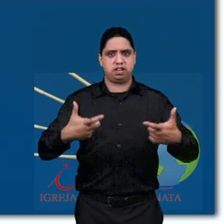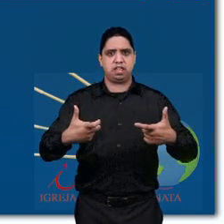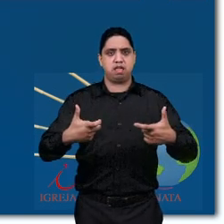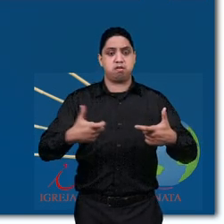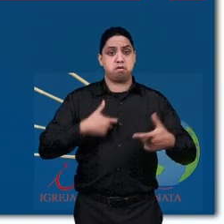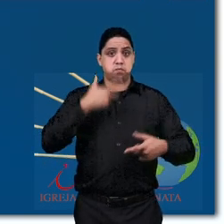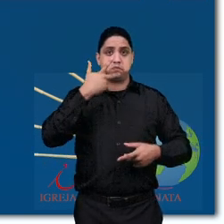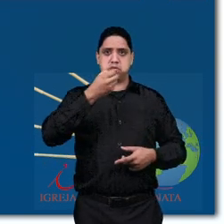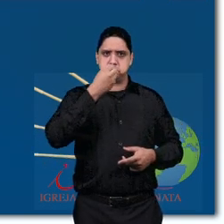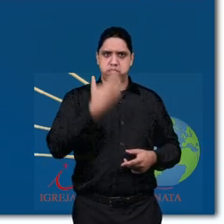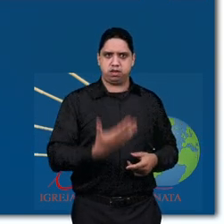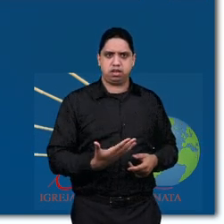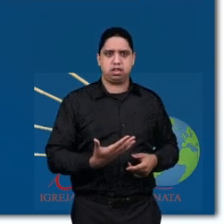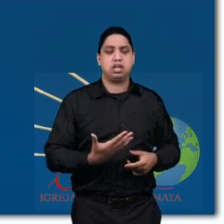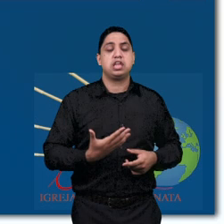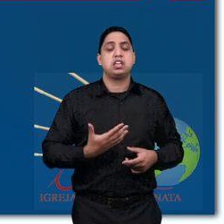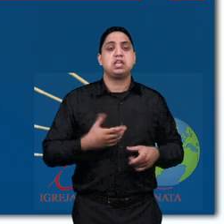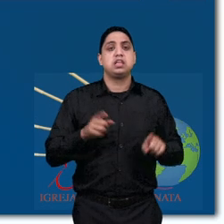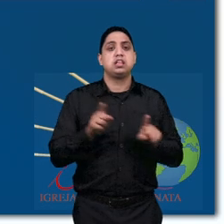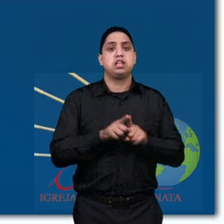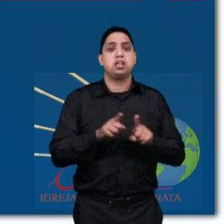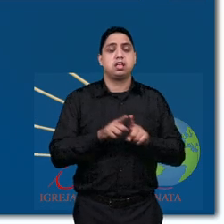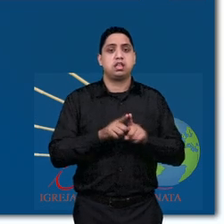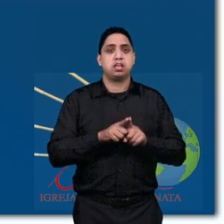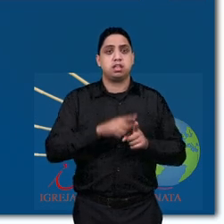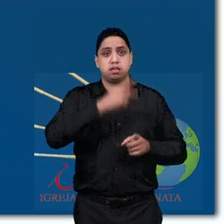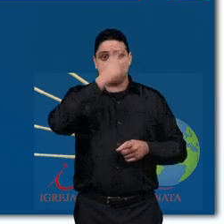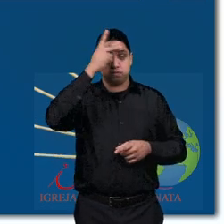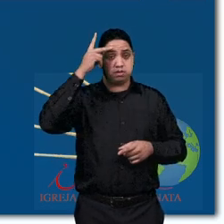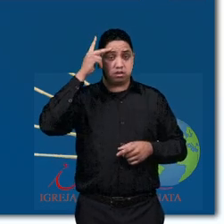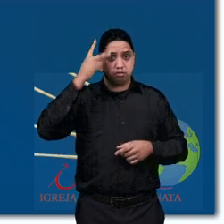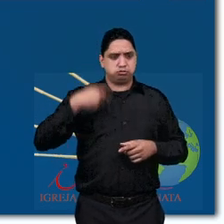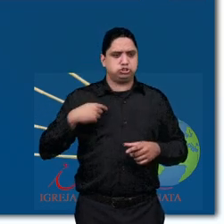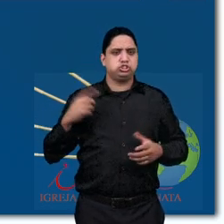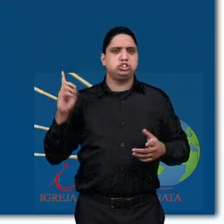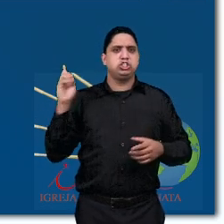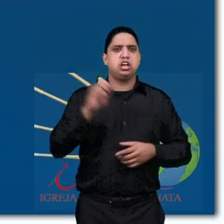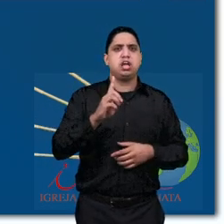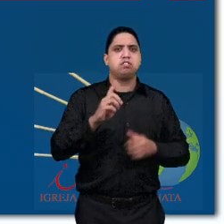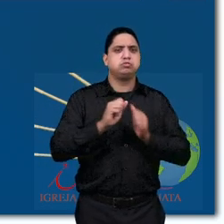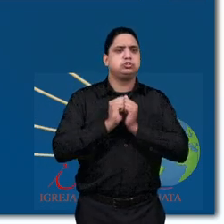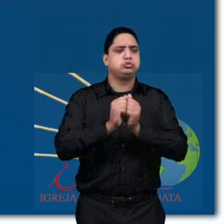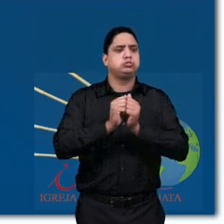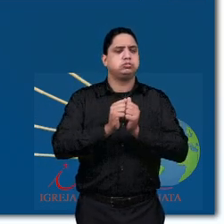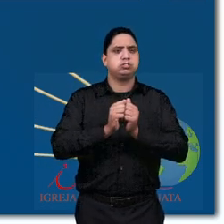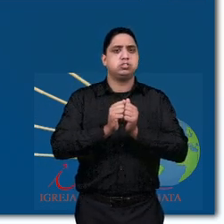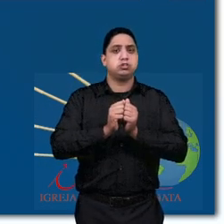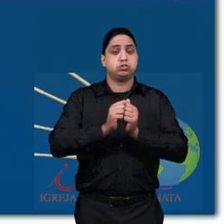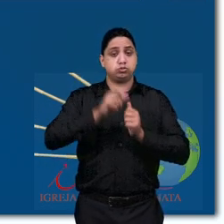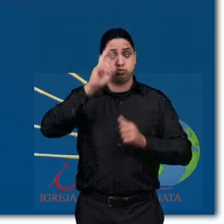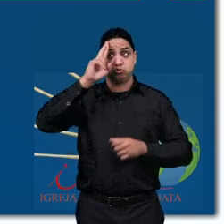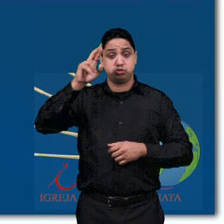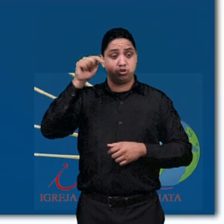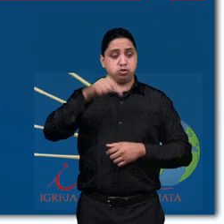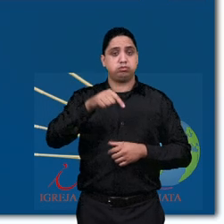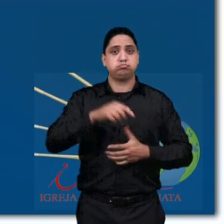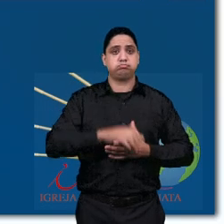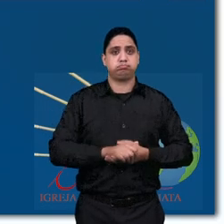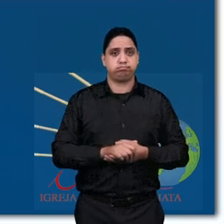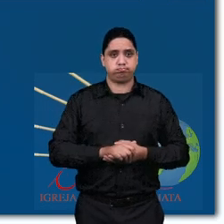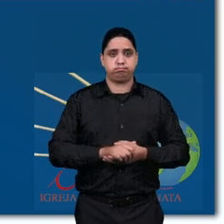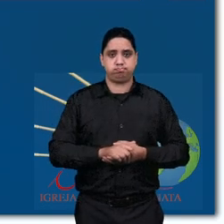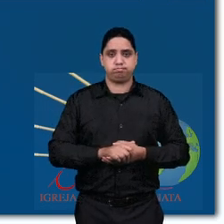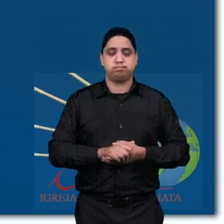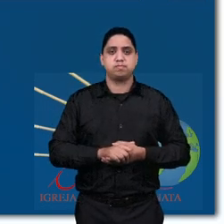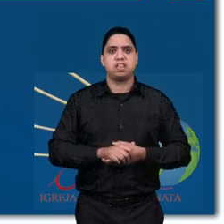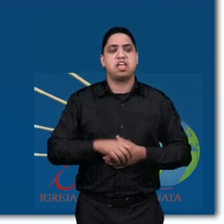et gentil présence. Le Seigneur est avec lui. Mes frères, ça, c'est la figure que nous